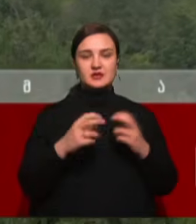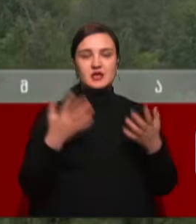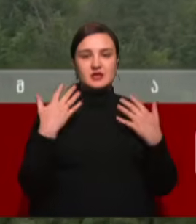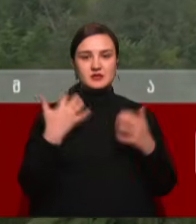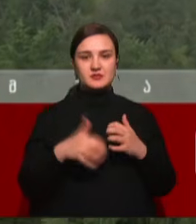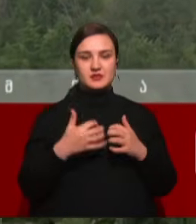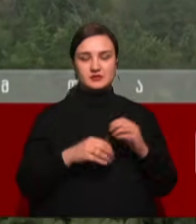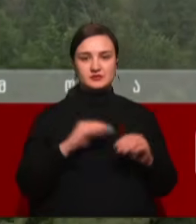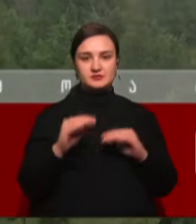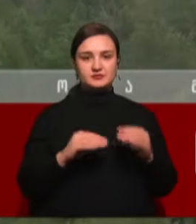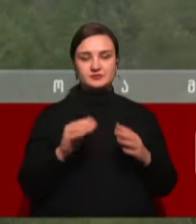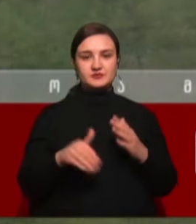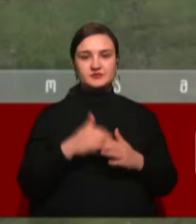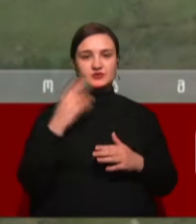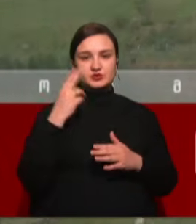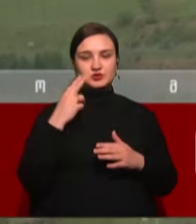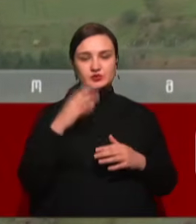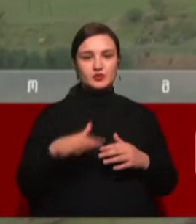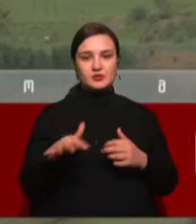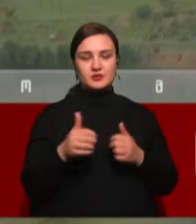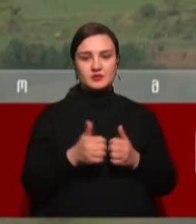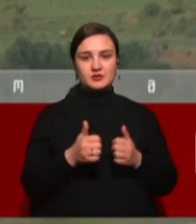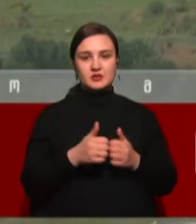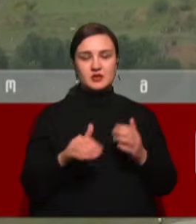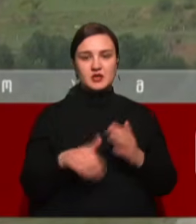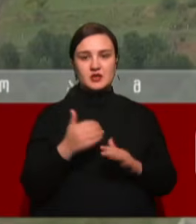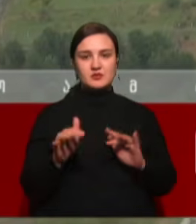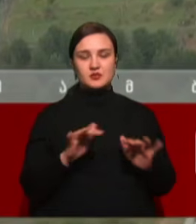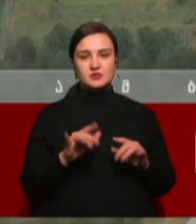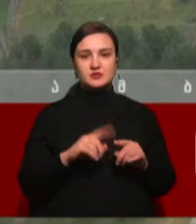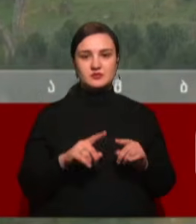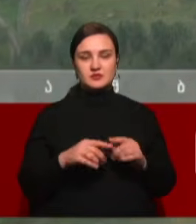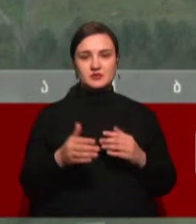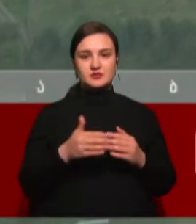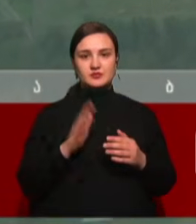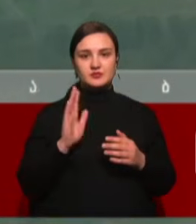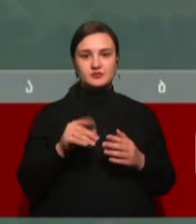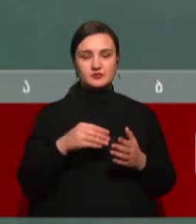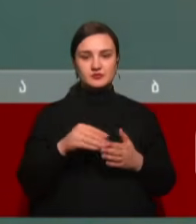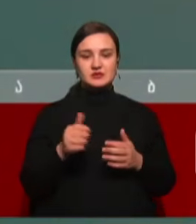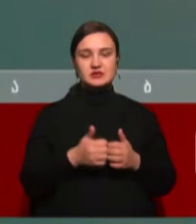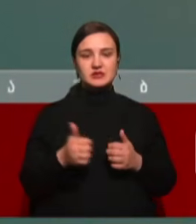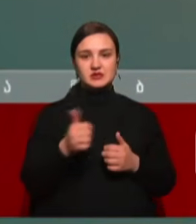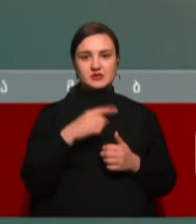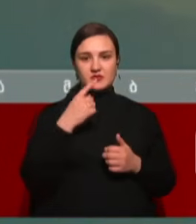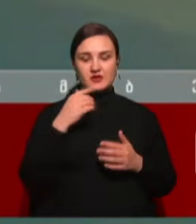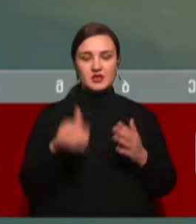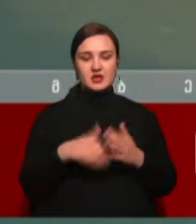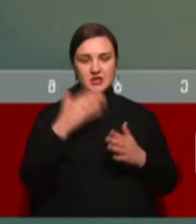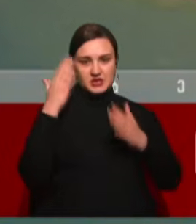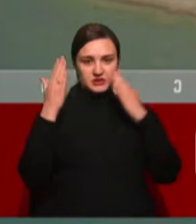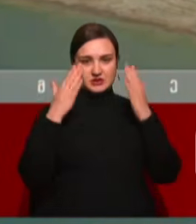პარკი აშენდება. ახალი ზოოპარკის მიმდებარე ტერიტორია ახალ ფუნქციას ახლო მომავალში შეიძენს. წინასწარ ცნობილია, რომ ახალი